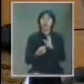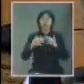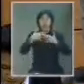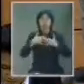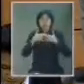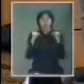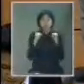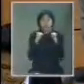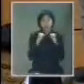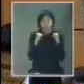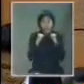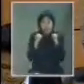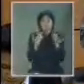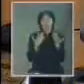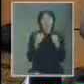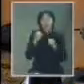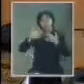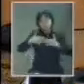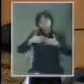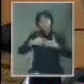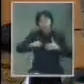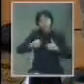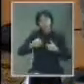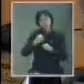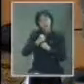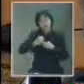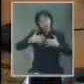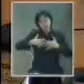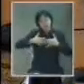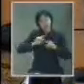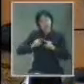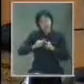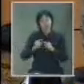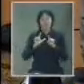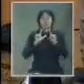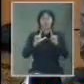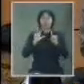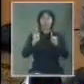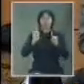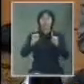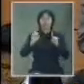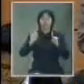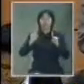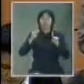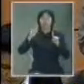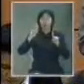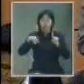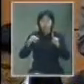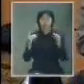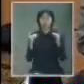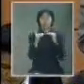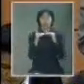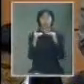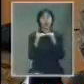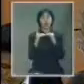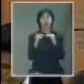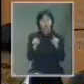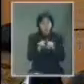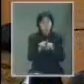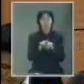าศและการสตาร์ทเครื่องยนต์พอเป็นห้องปฏิบัติการก็1,996,000เอ๊ะมันจะเท่ากันได้หม